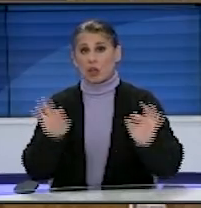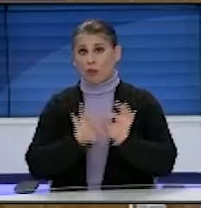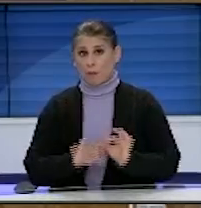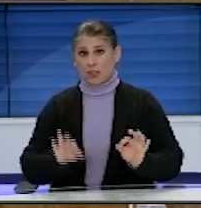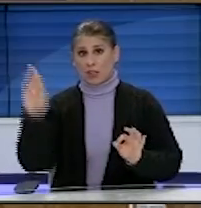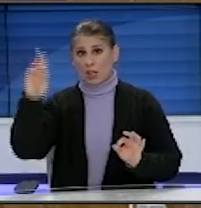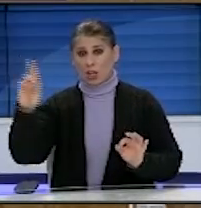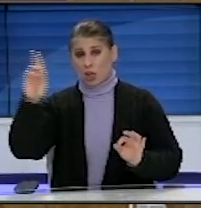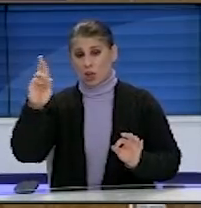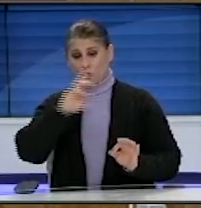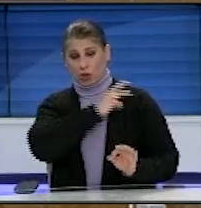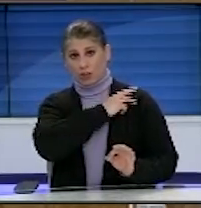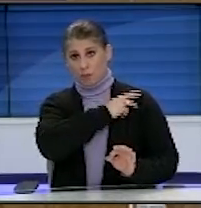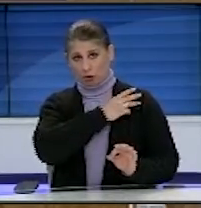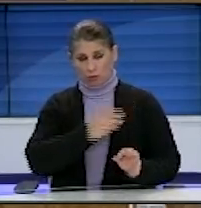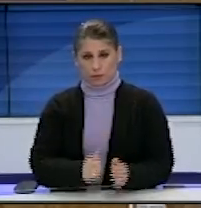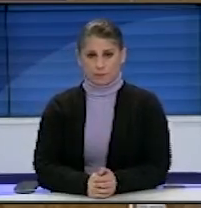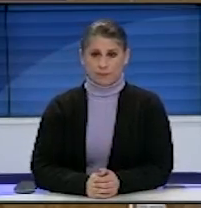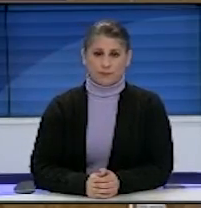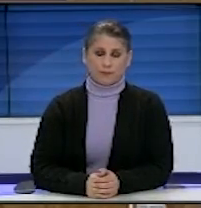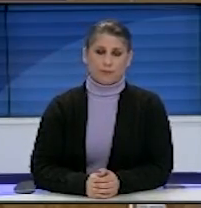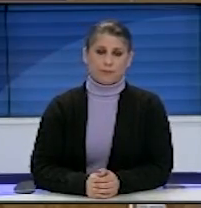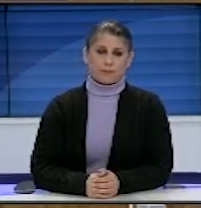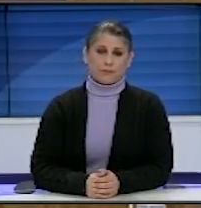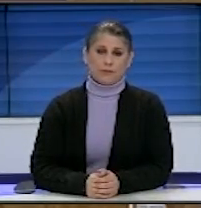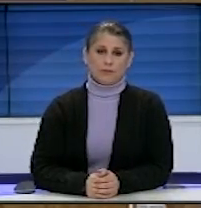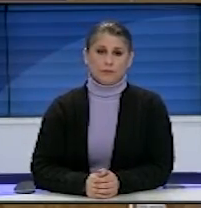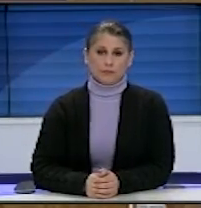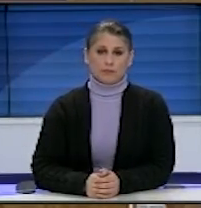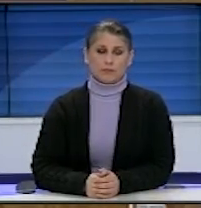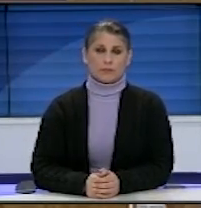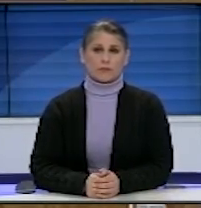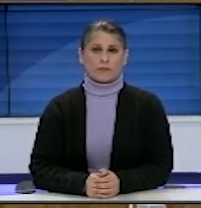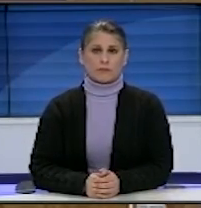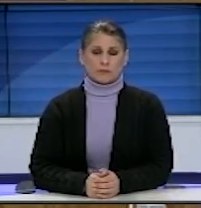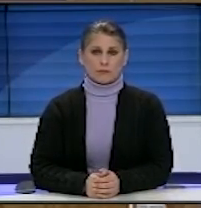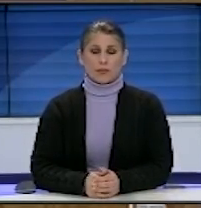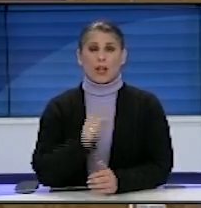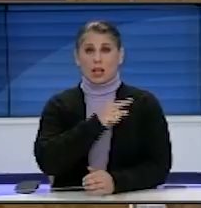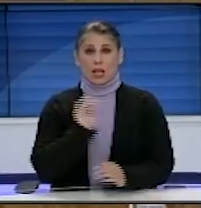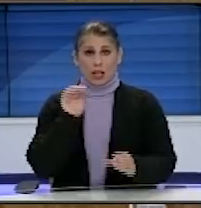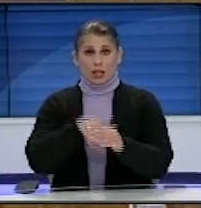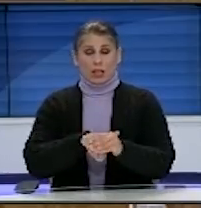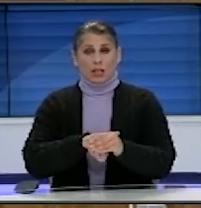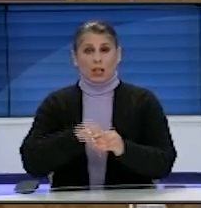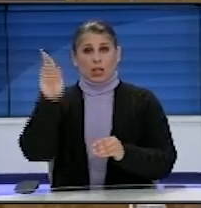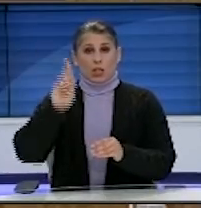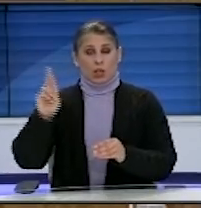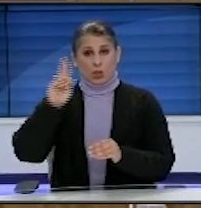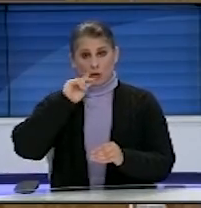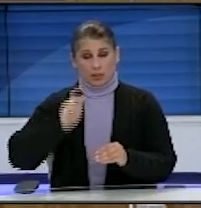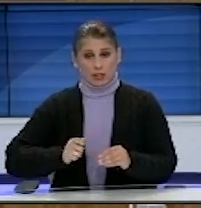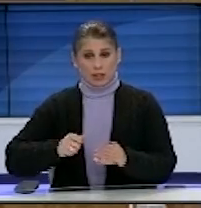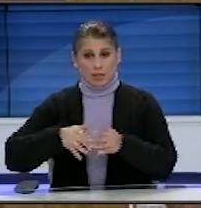προειδοποιήσεις Ρώσων αξιωματούχων. Εκτός όμως από την εμπλοκή σας στον ρωσο-ουκρανικό